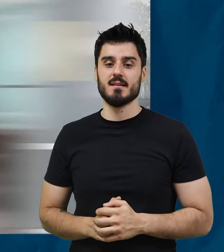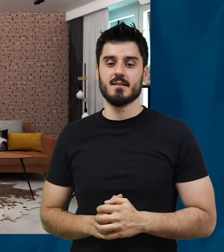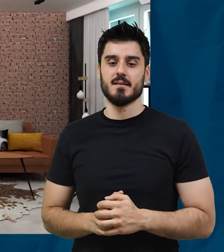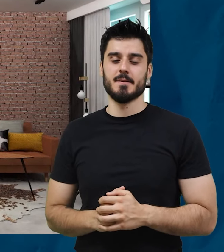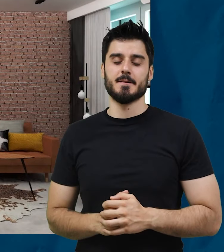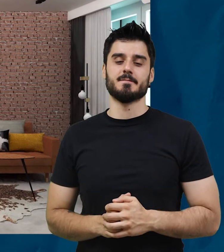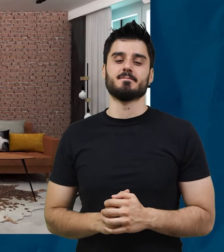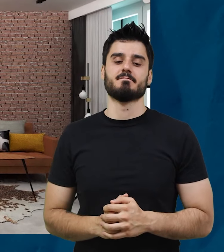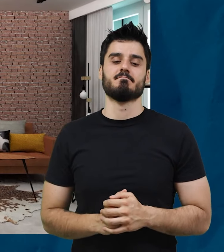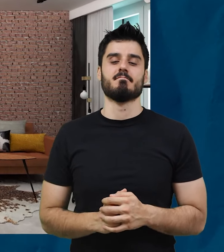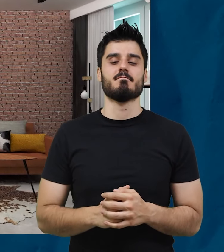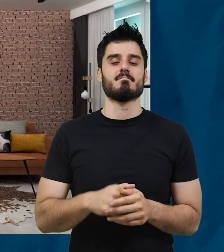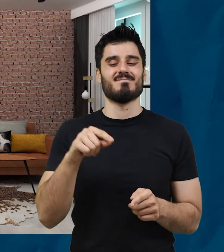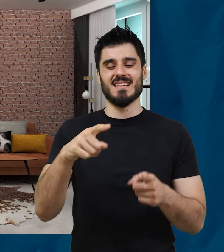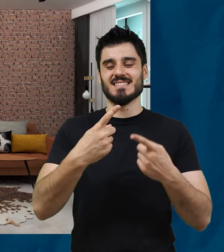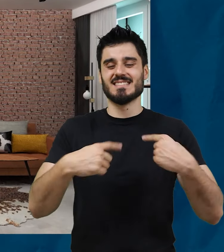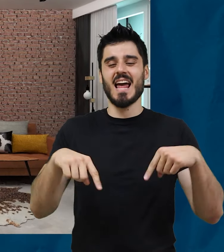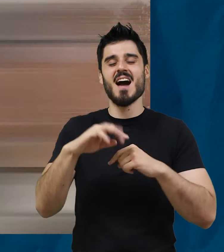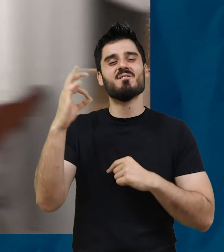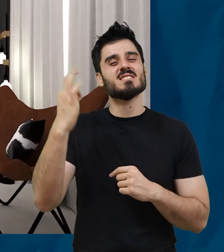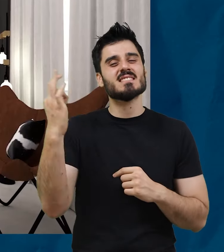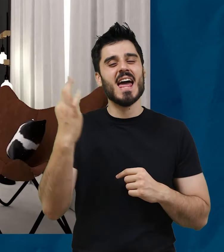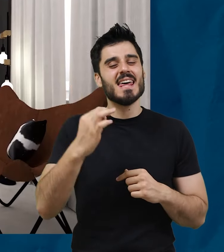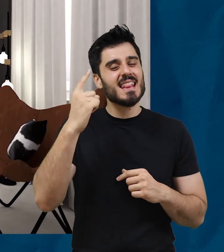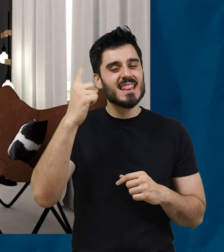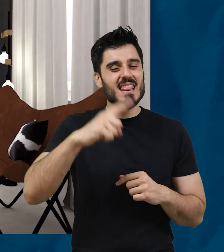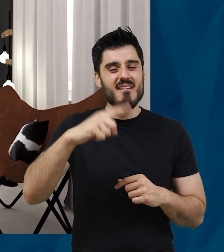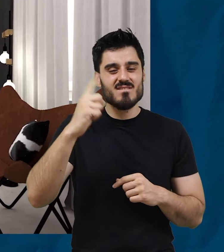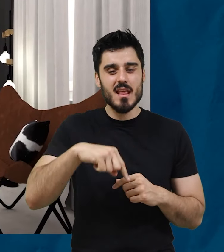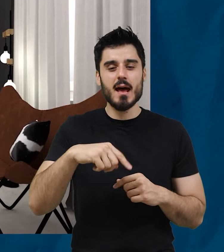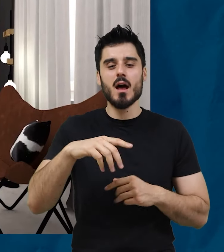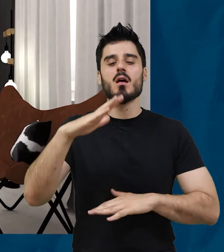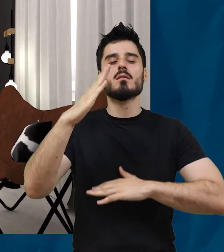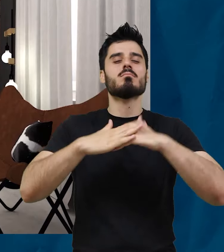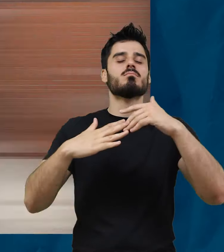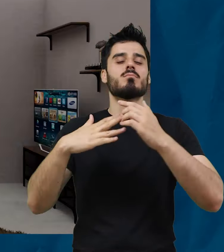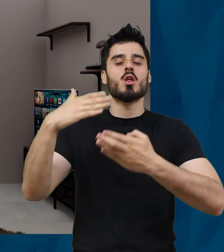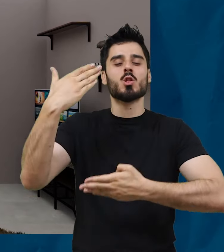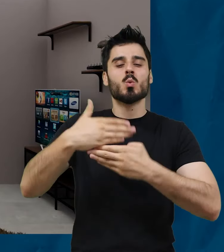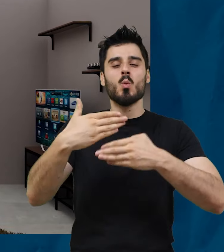В всекидневната сме заложили тухлена стена.